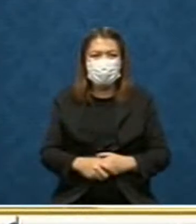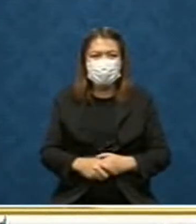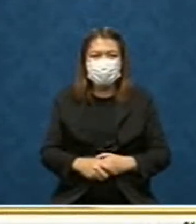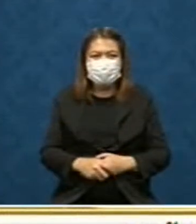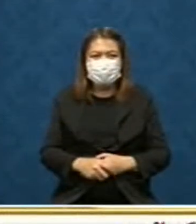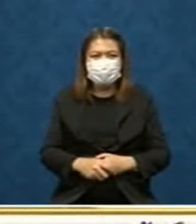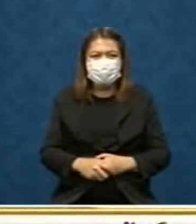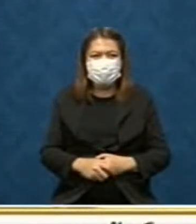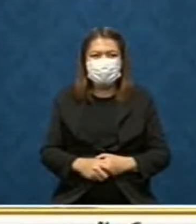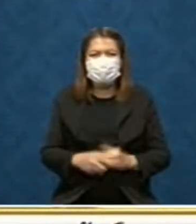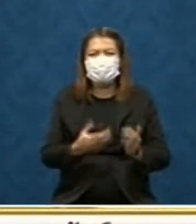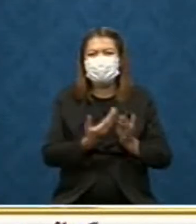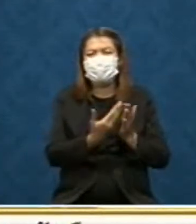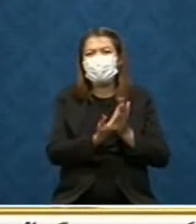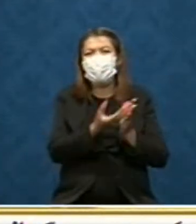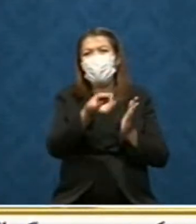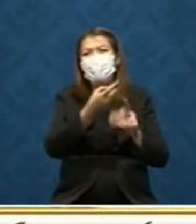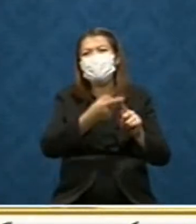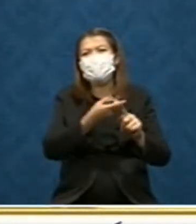ก็รายได้ต่ำ